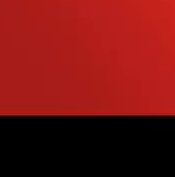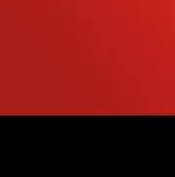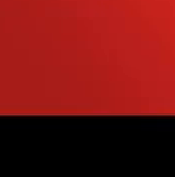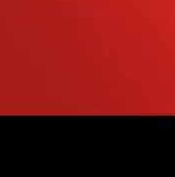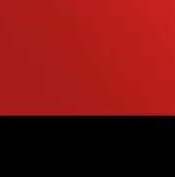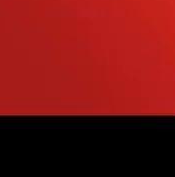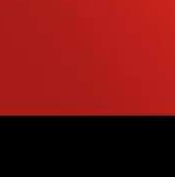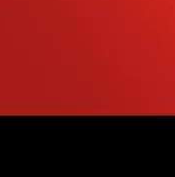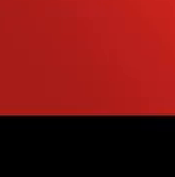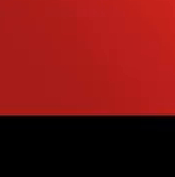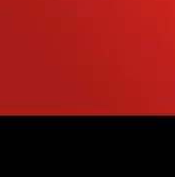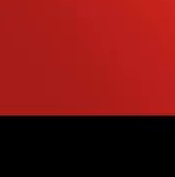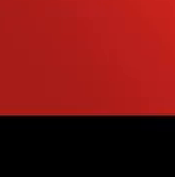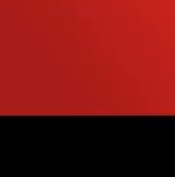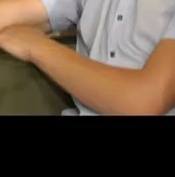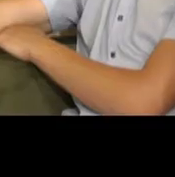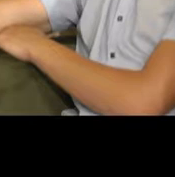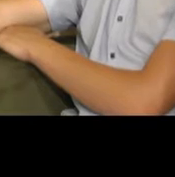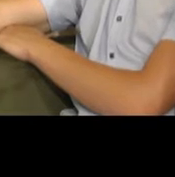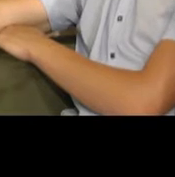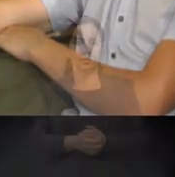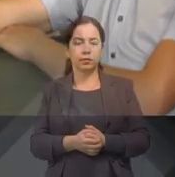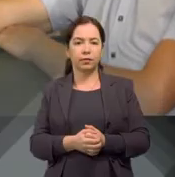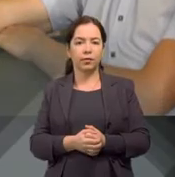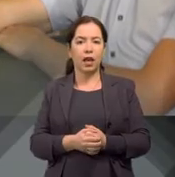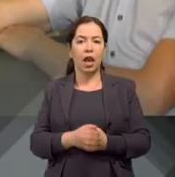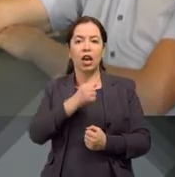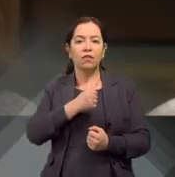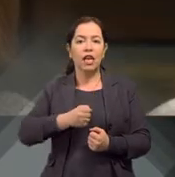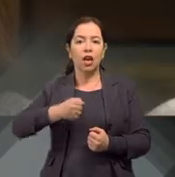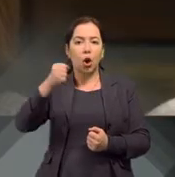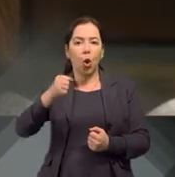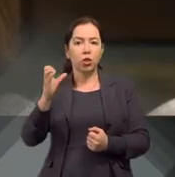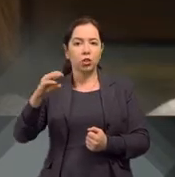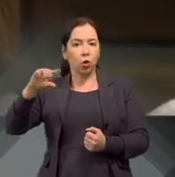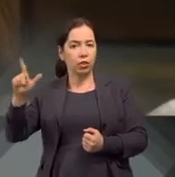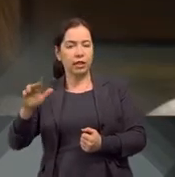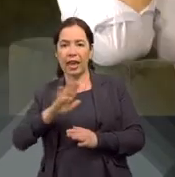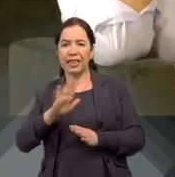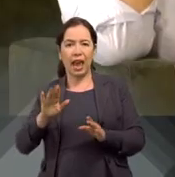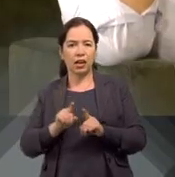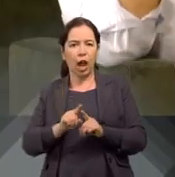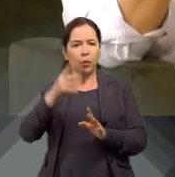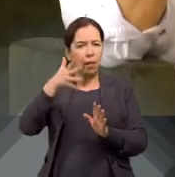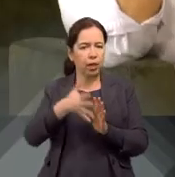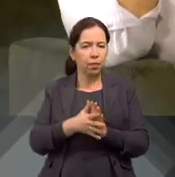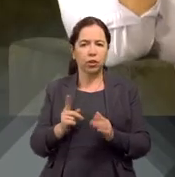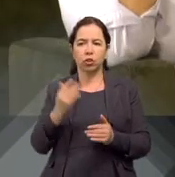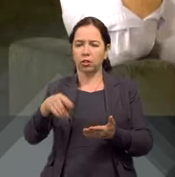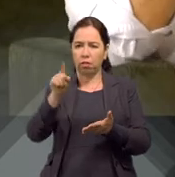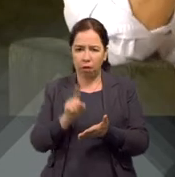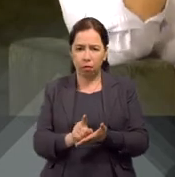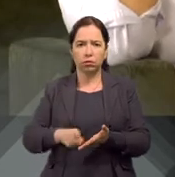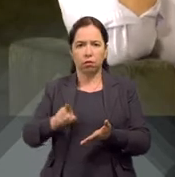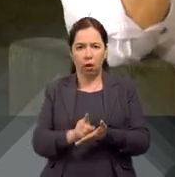Нежность как главный критерий взрослости. Смотрите, взрослость не как осознание, что ты должен. Должен стать